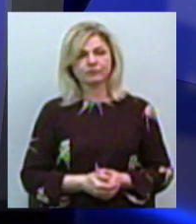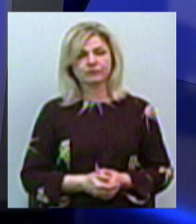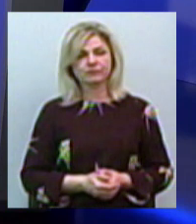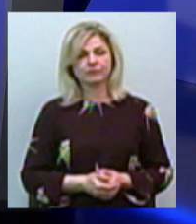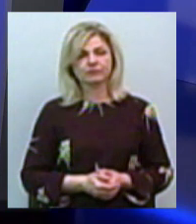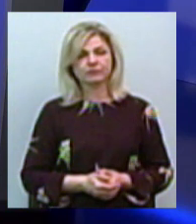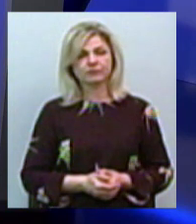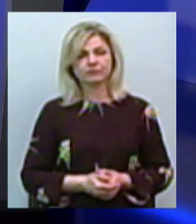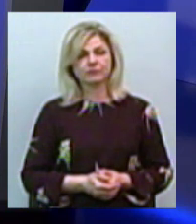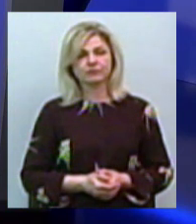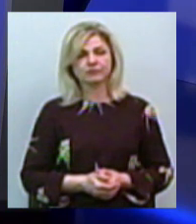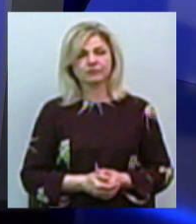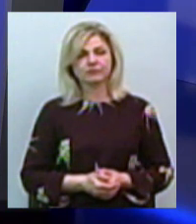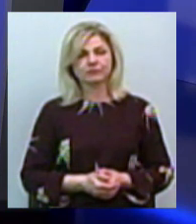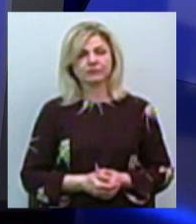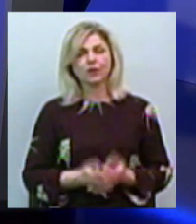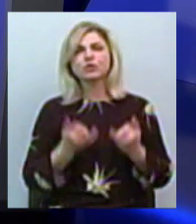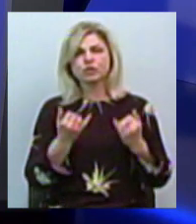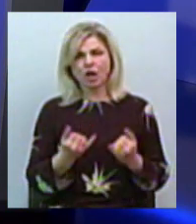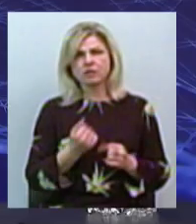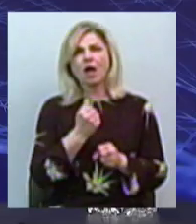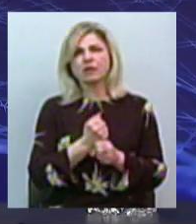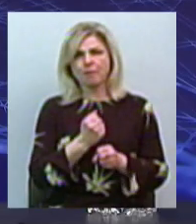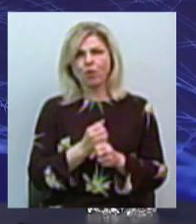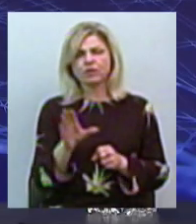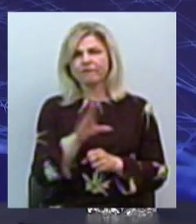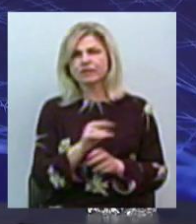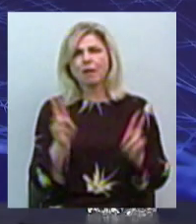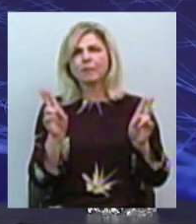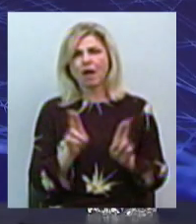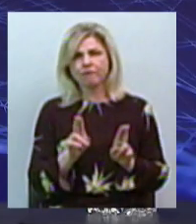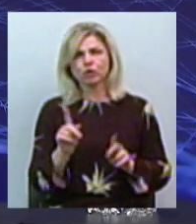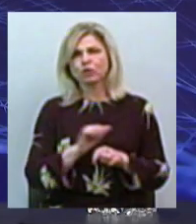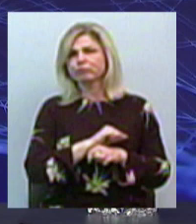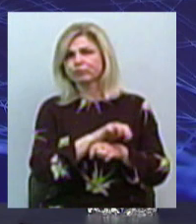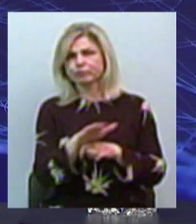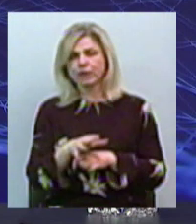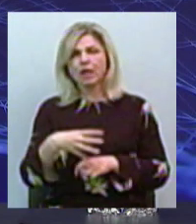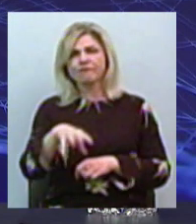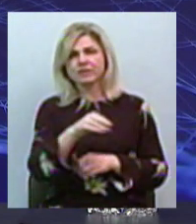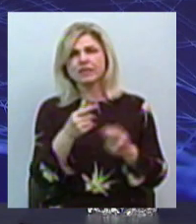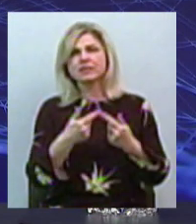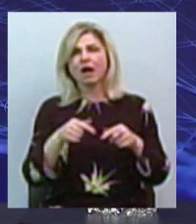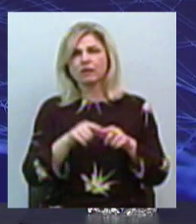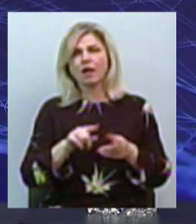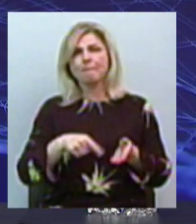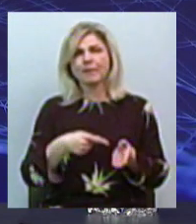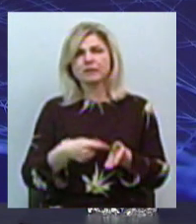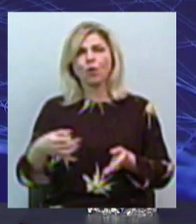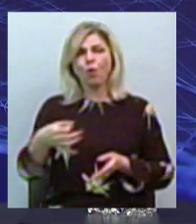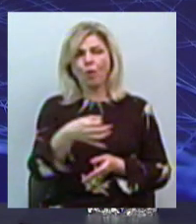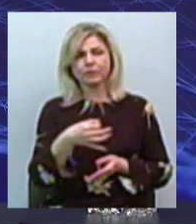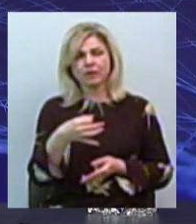сьогоднішній час відпрацьовані алгоритми, які розіслані на всі заклади охорони здоров'я міста та області, відпрацьовані